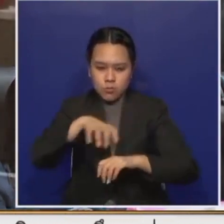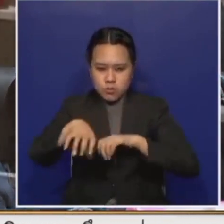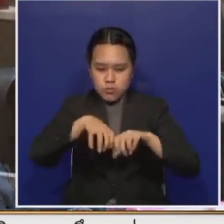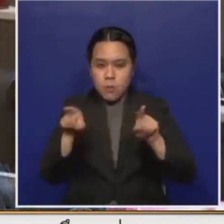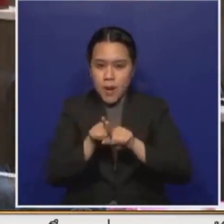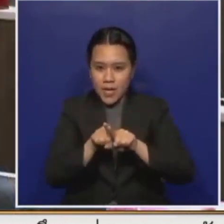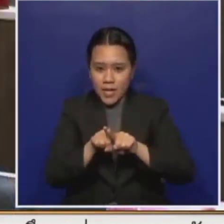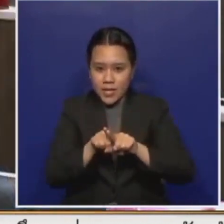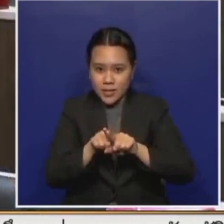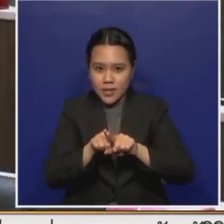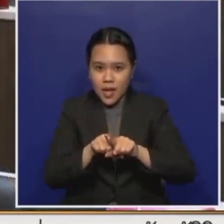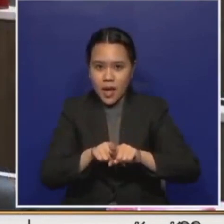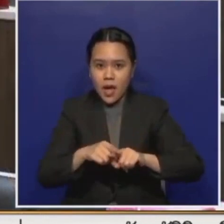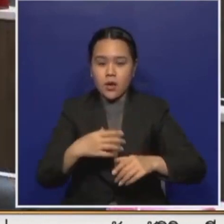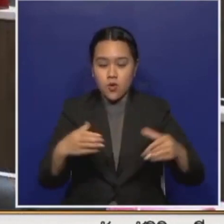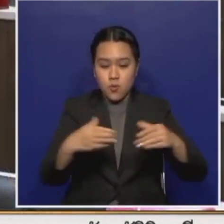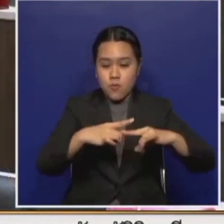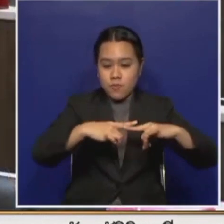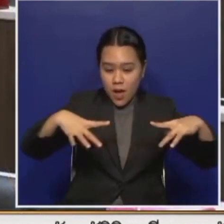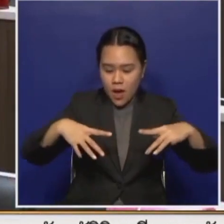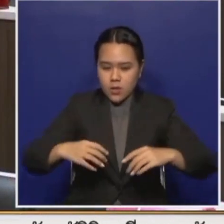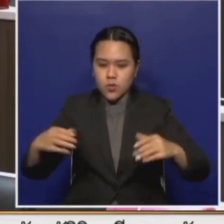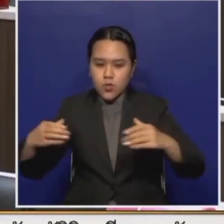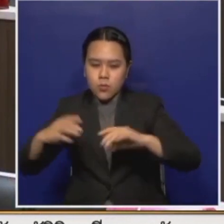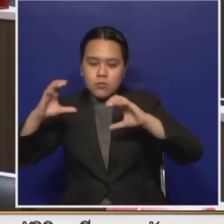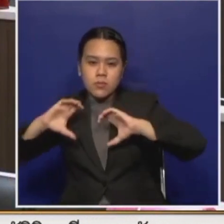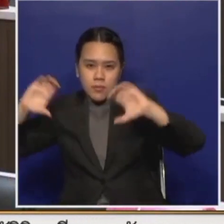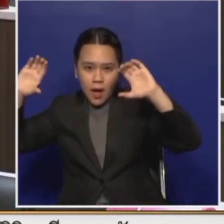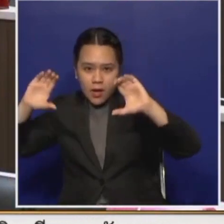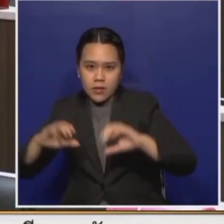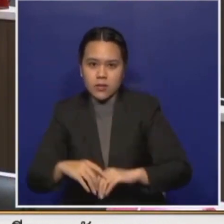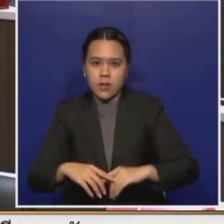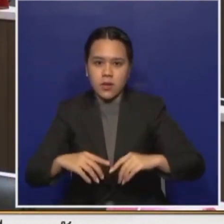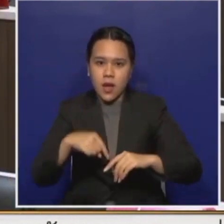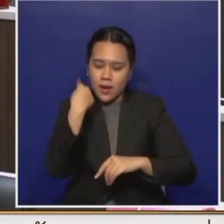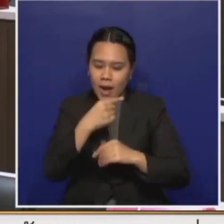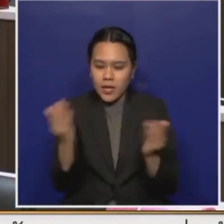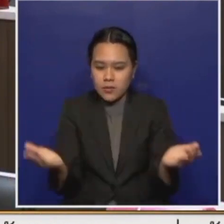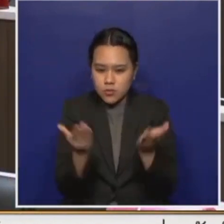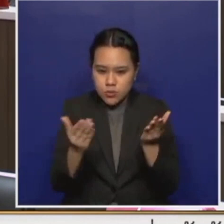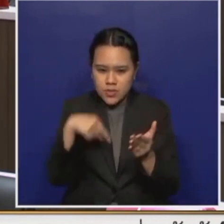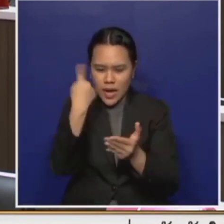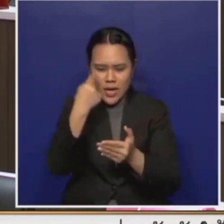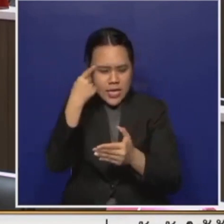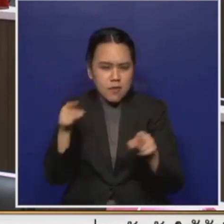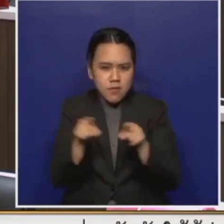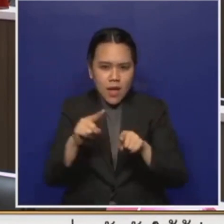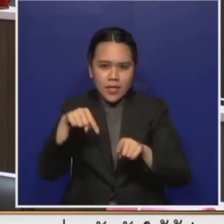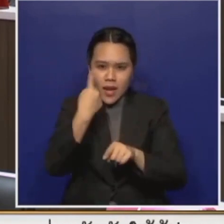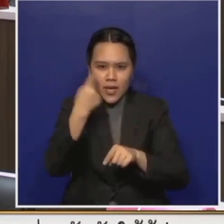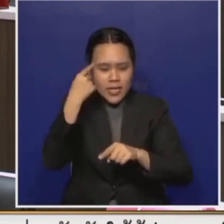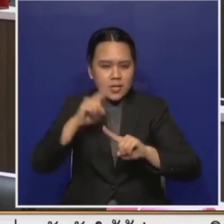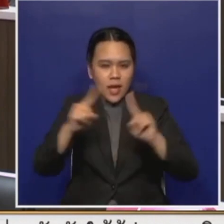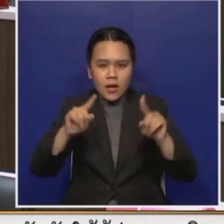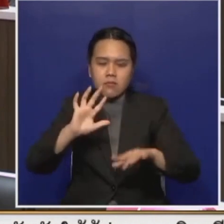นแต่บทบาต่างกันฝ่ายคาน ฝายรัฐบาล ฝ่ายสำนน ฝ่ายทเหนต่างเป็นธรมชาติค ไทร